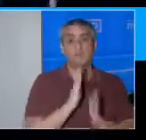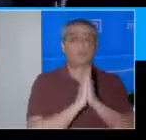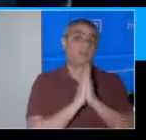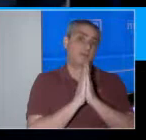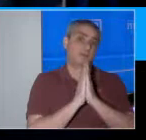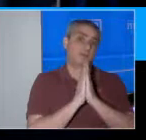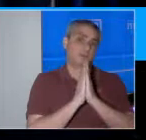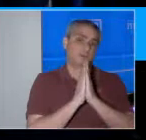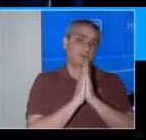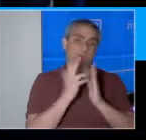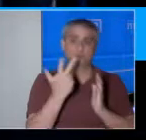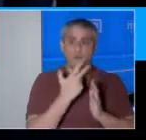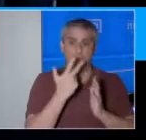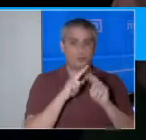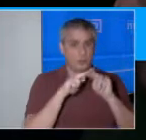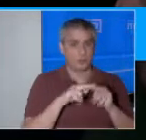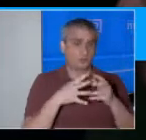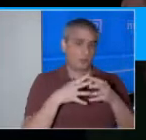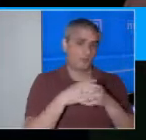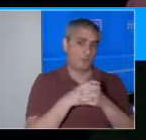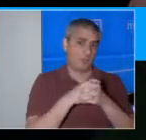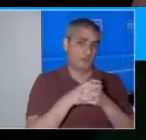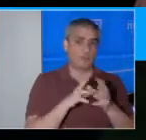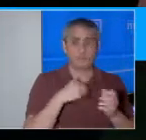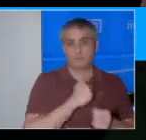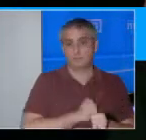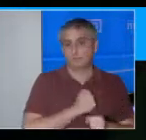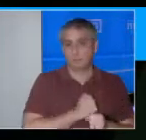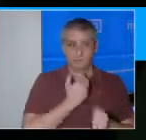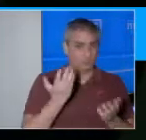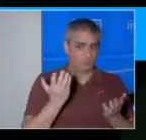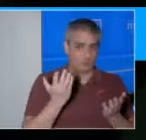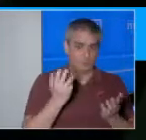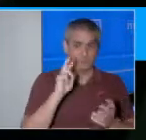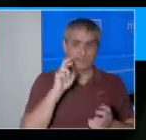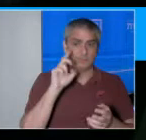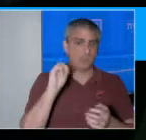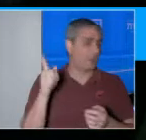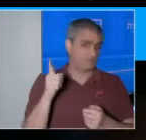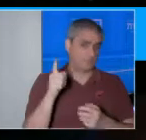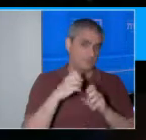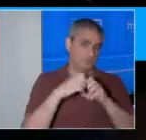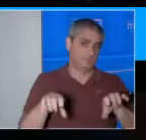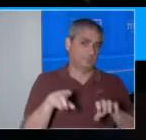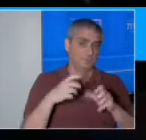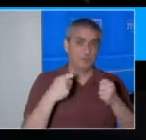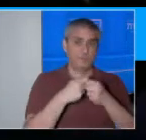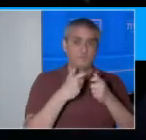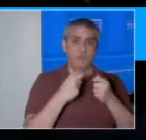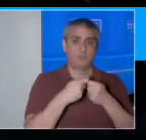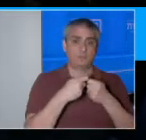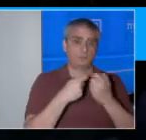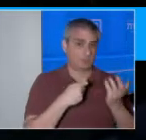תקווה ששלושתנו נשאר, אני מצר על כך שרם התפצלה